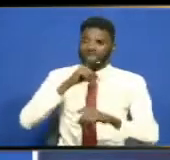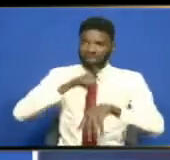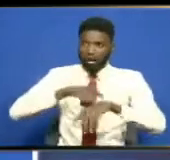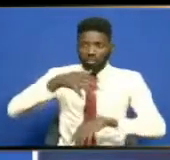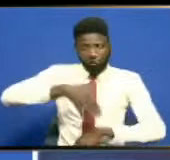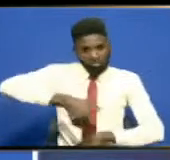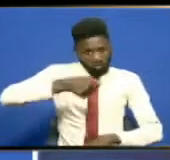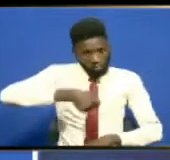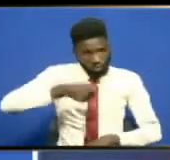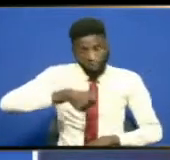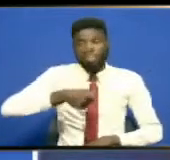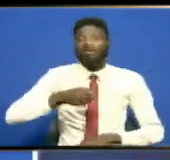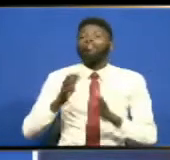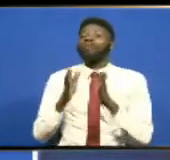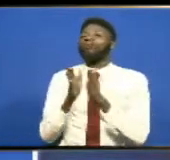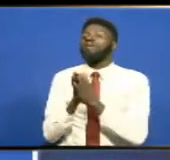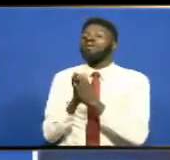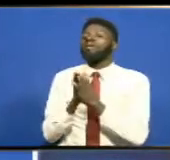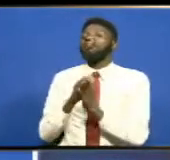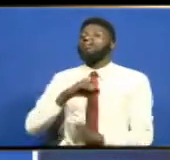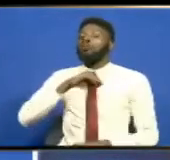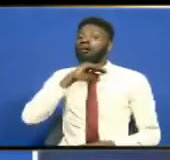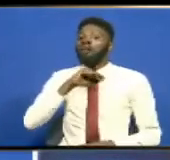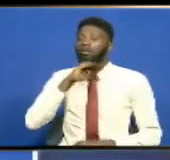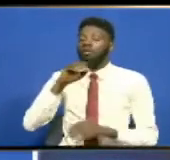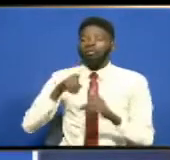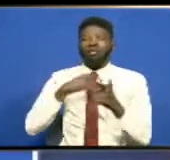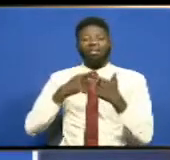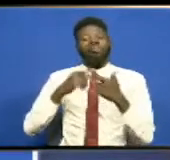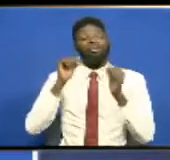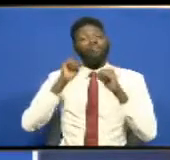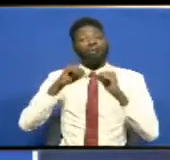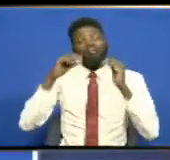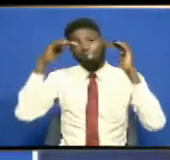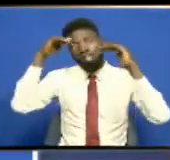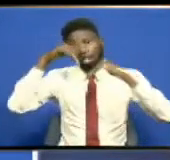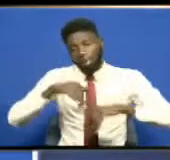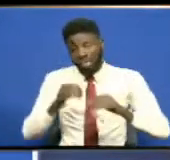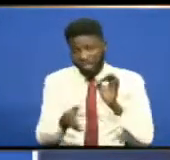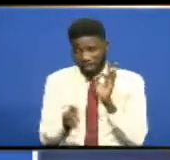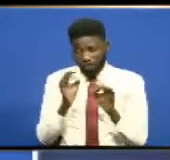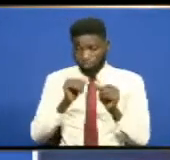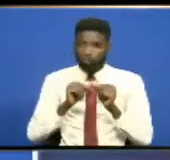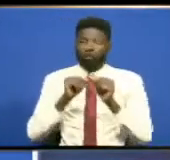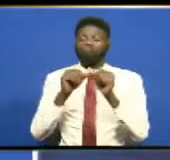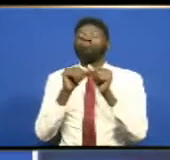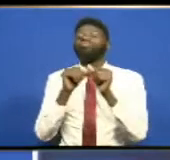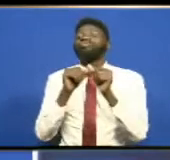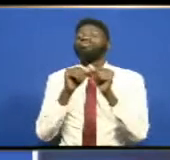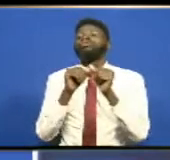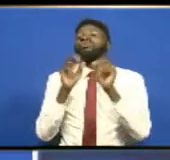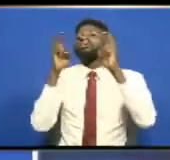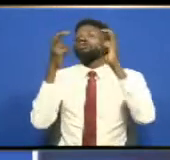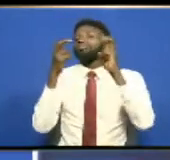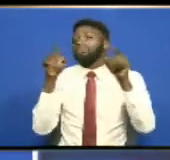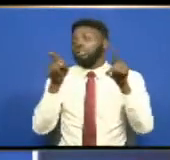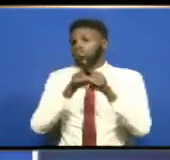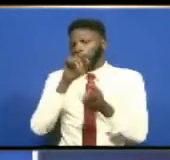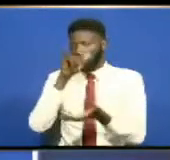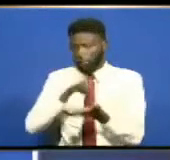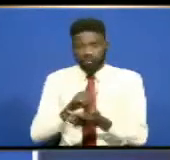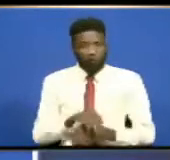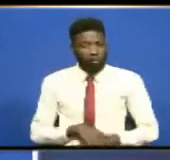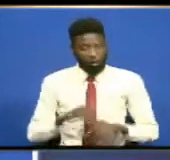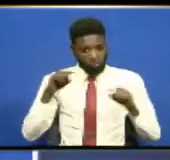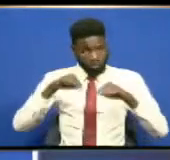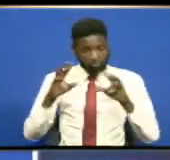kiongozi wa ODM Raila Odinga basi huenda zikahujumiwa iwapo hatua hiyo itaendelea. Hilo kulikuwa na mkutano baina ya Rais Uhuru